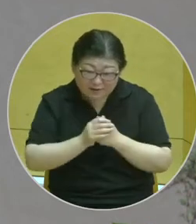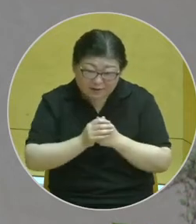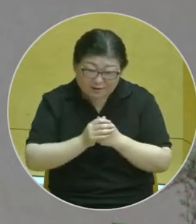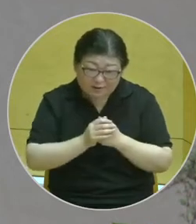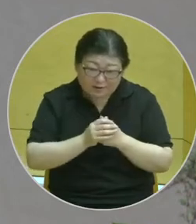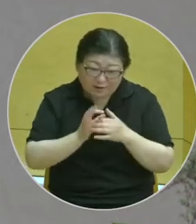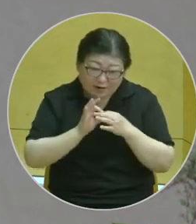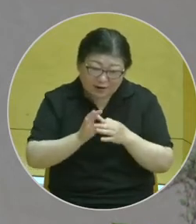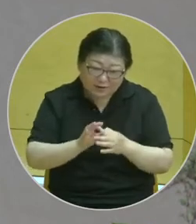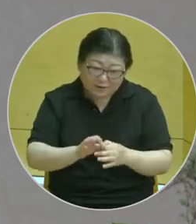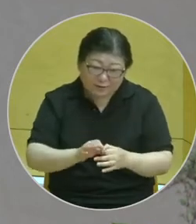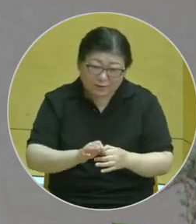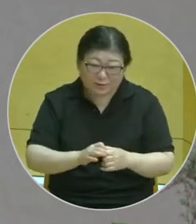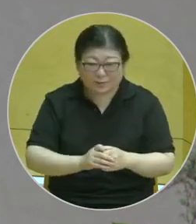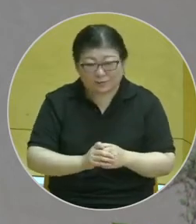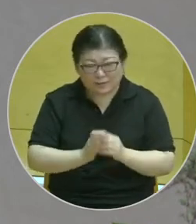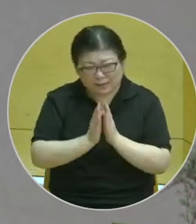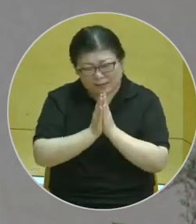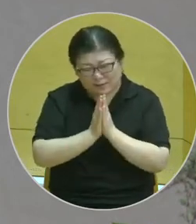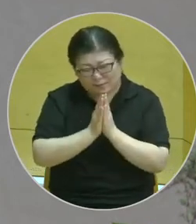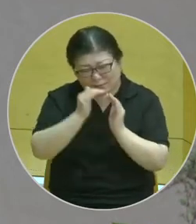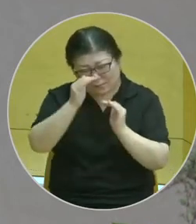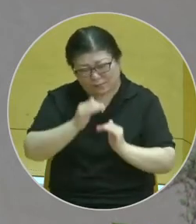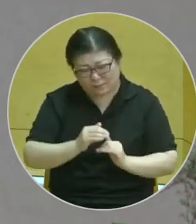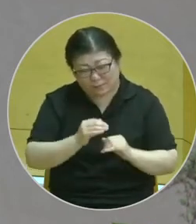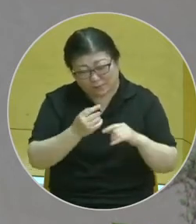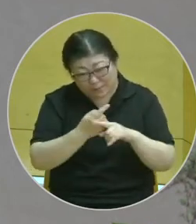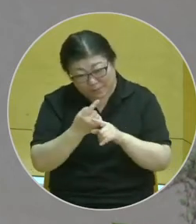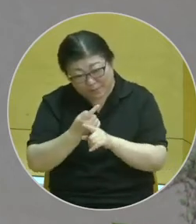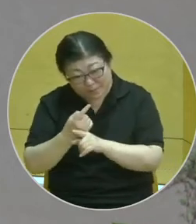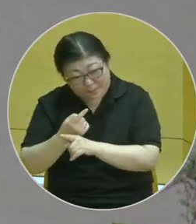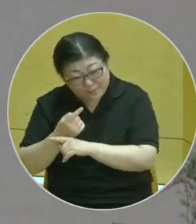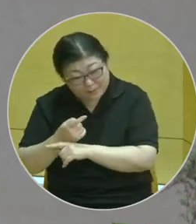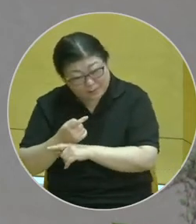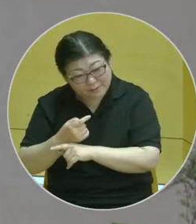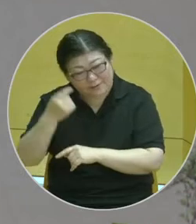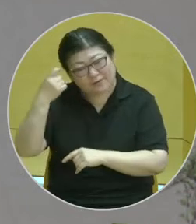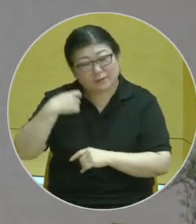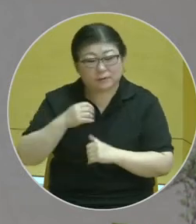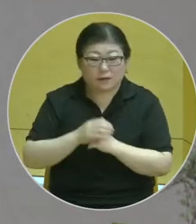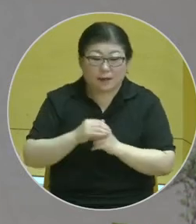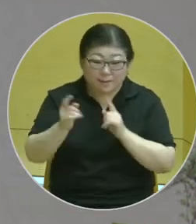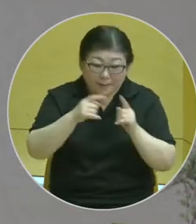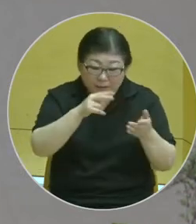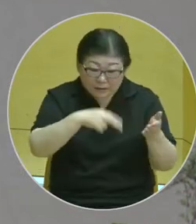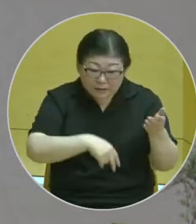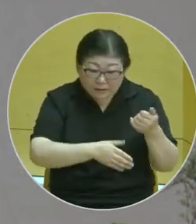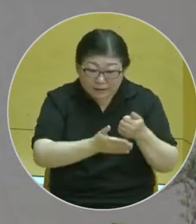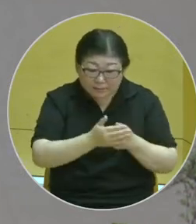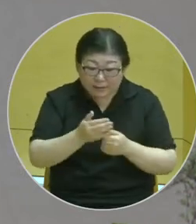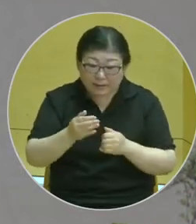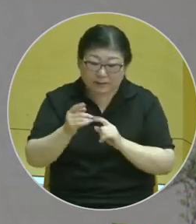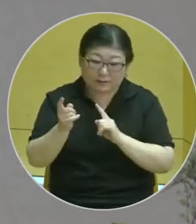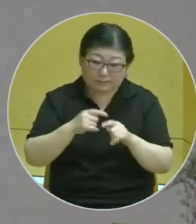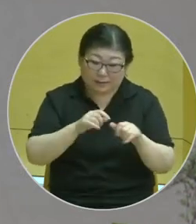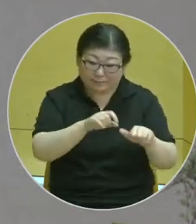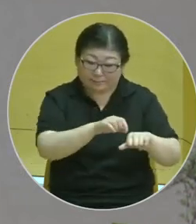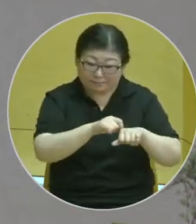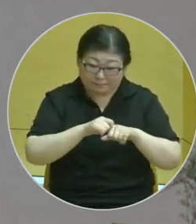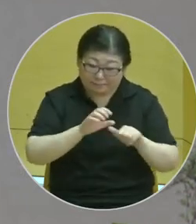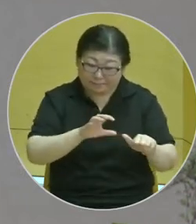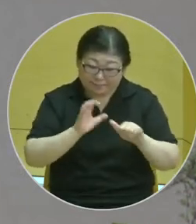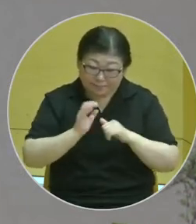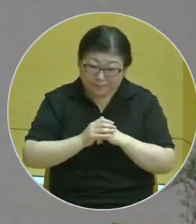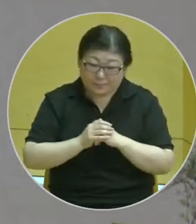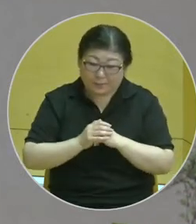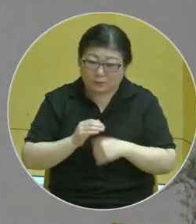같 좀 장착점 달라지는 것처럼 많이 경험이에요 말씀을 읽으니까 그 말씀 속에서 기도가 나오고 교 기도는 우리의 마음을